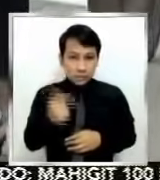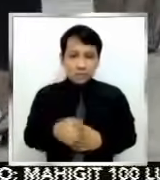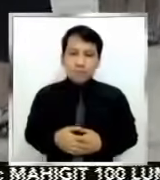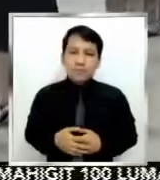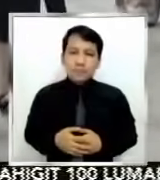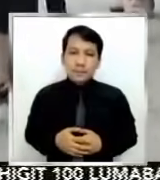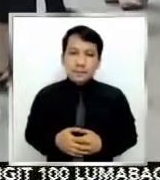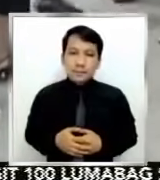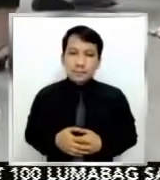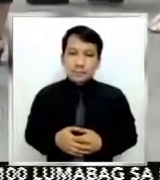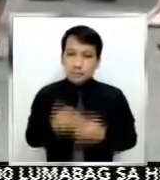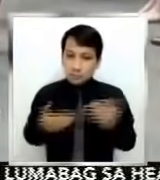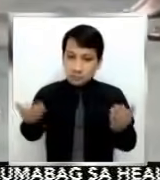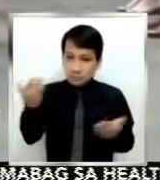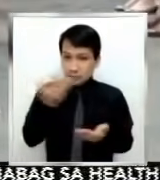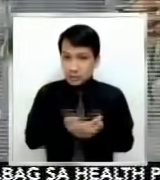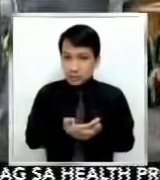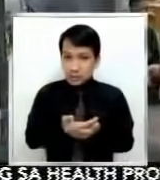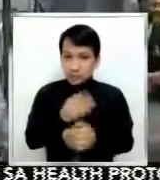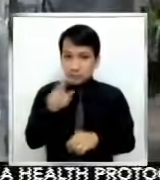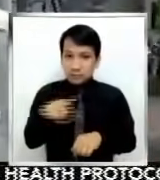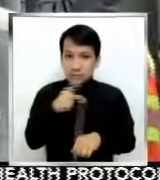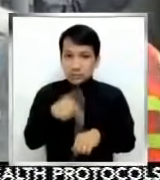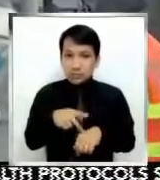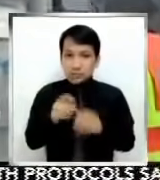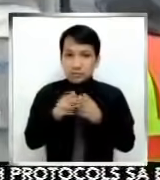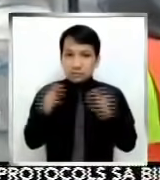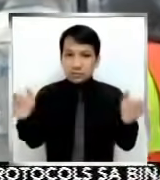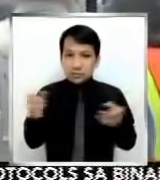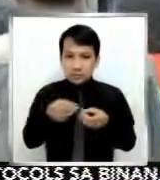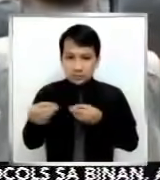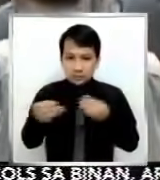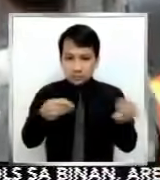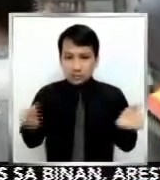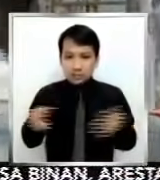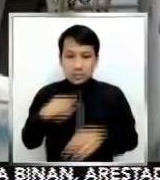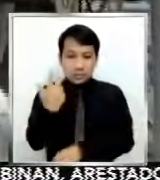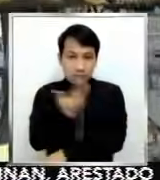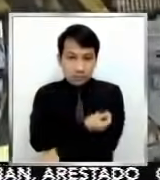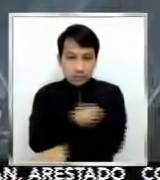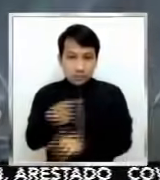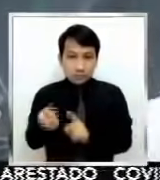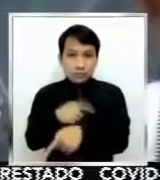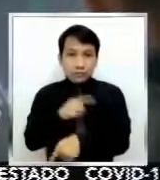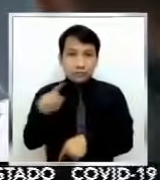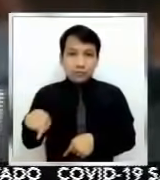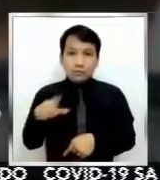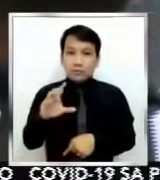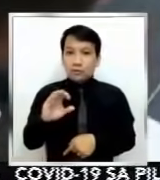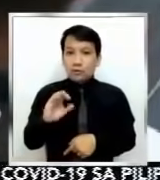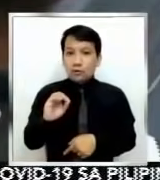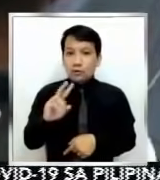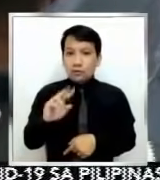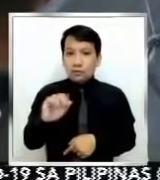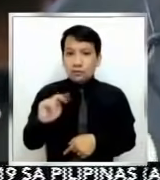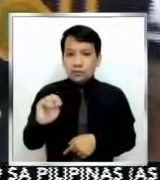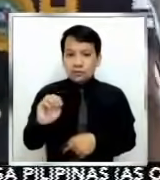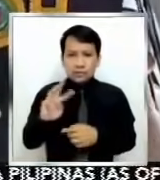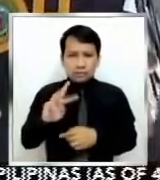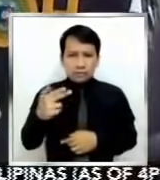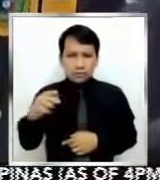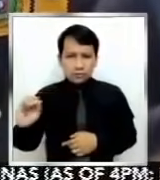Dumating na sa Pilipinas ang pinakamalaking delivery ng COVID-19 vaccine mula sa COVAX facility ng World Health Organization.